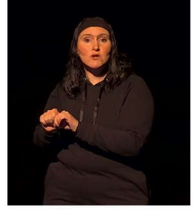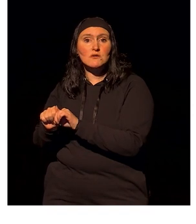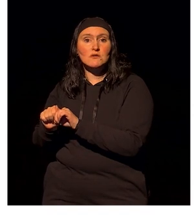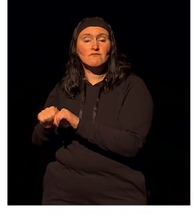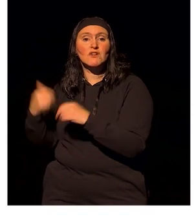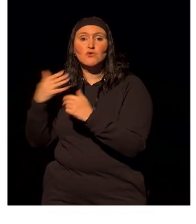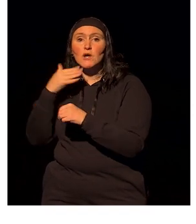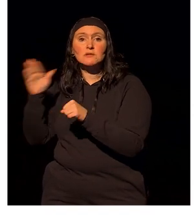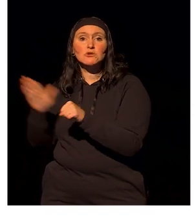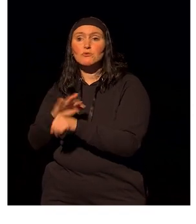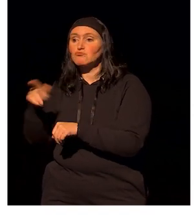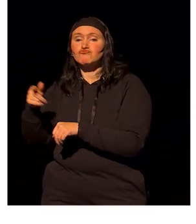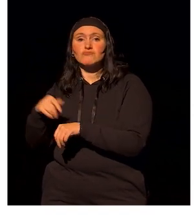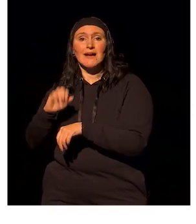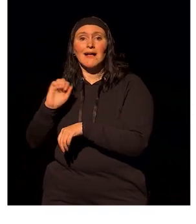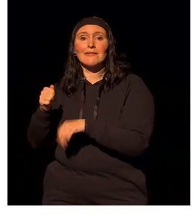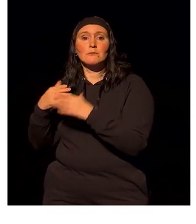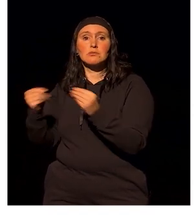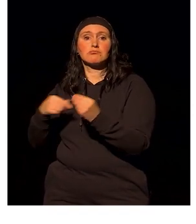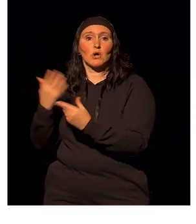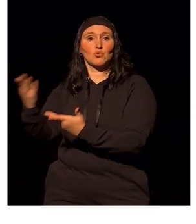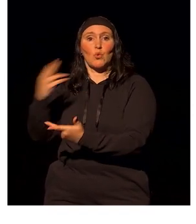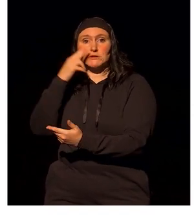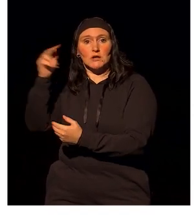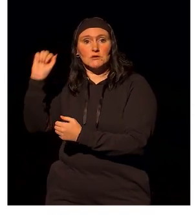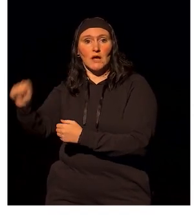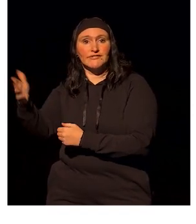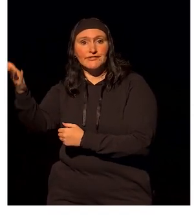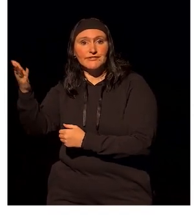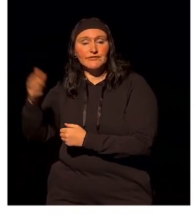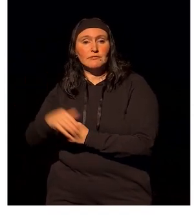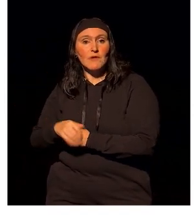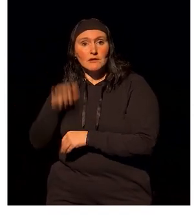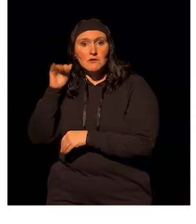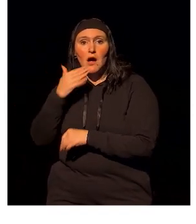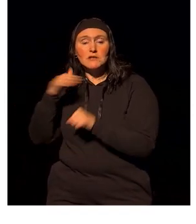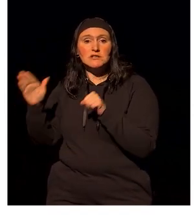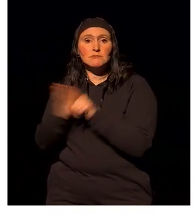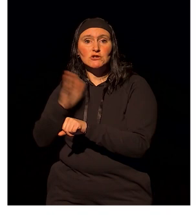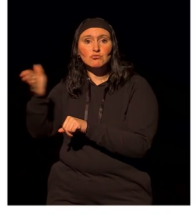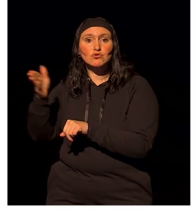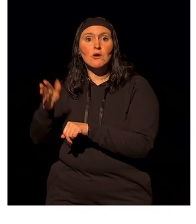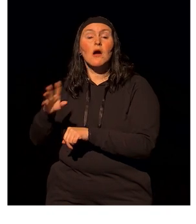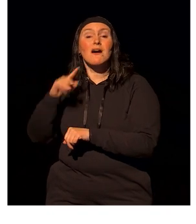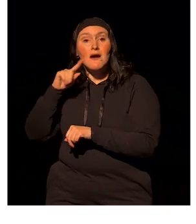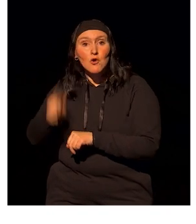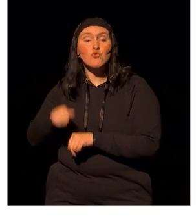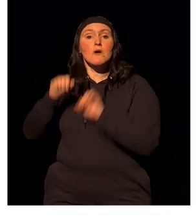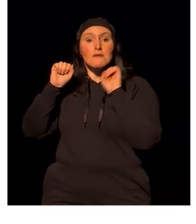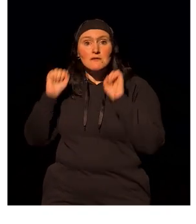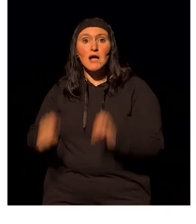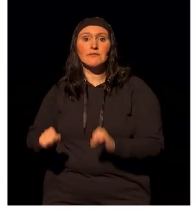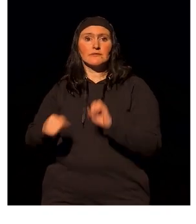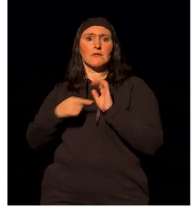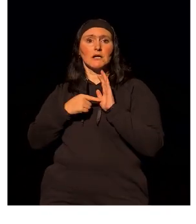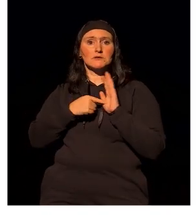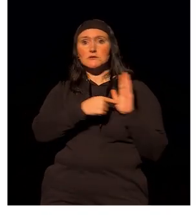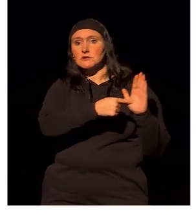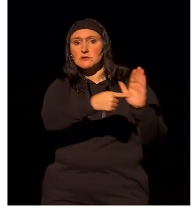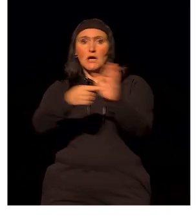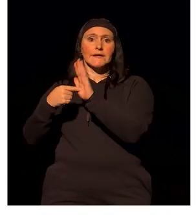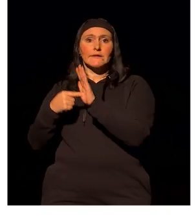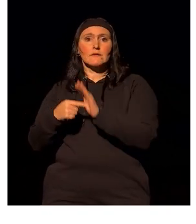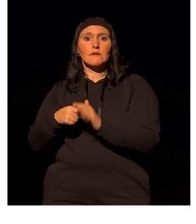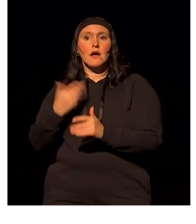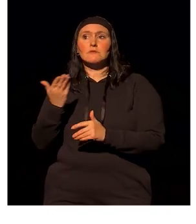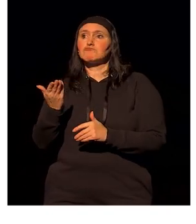das ruhig sehen kann und dass man den Leuten auch zeigen kann, wie, was weiß ich,